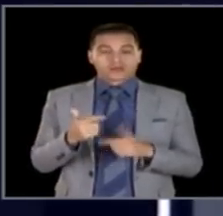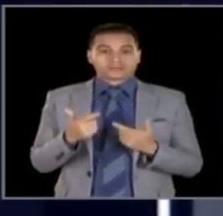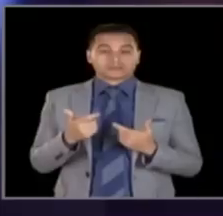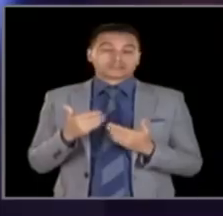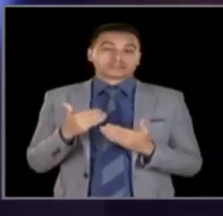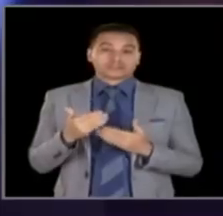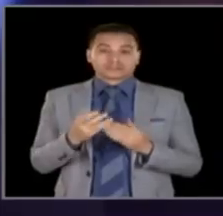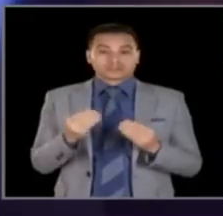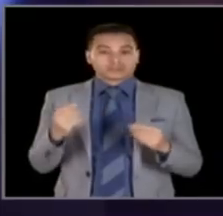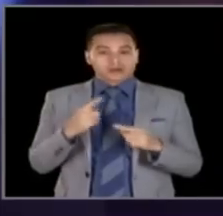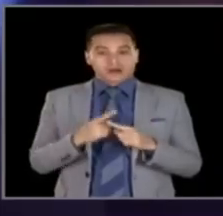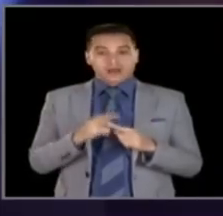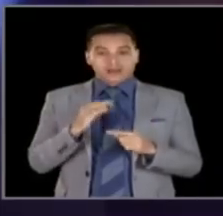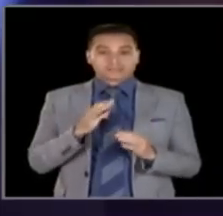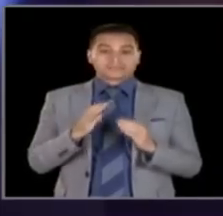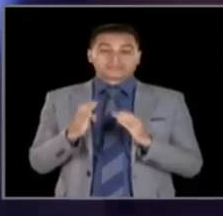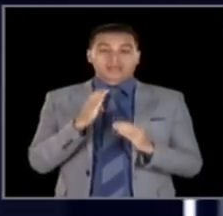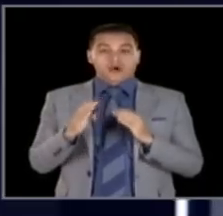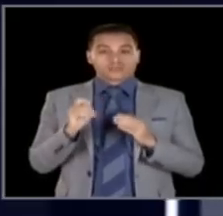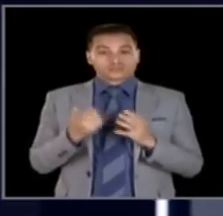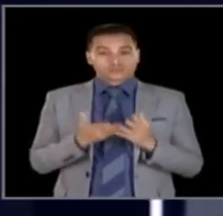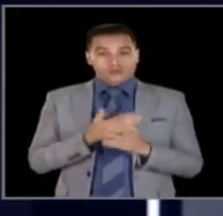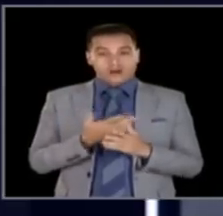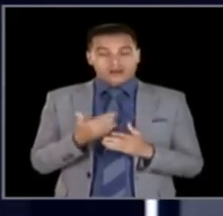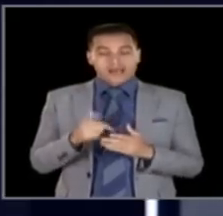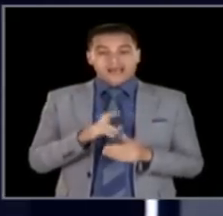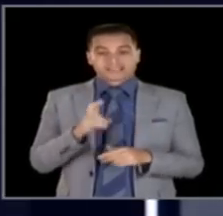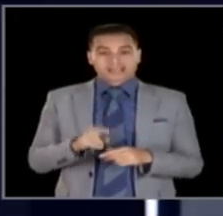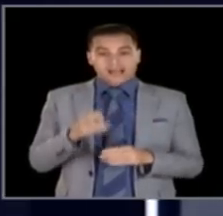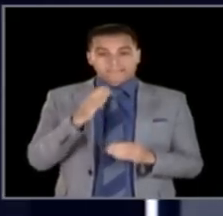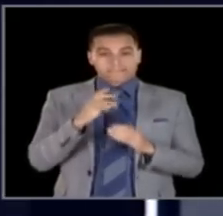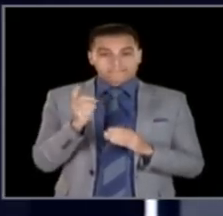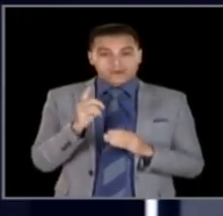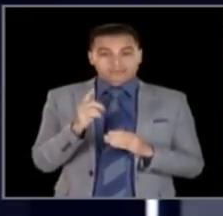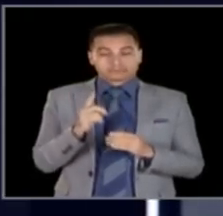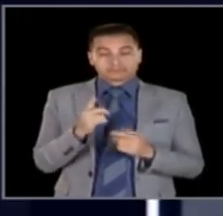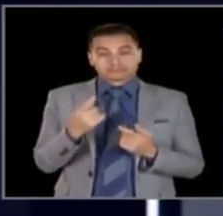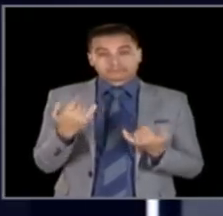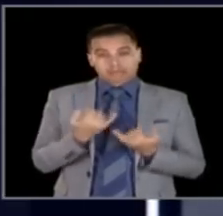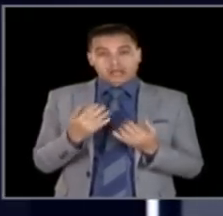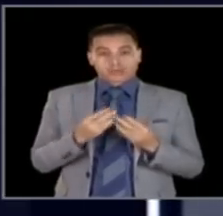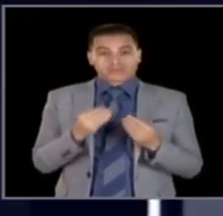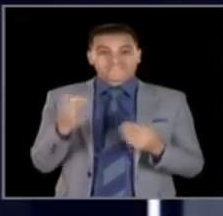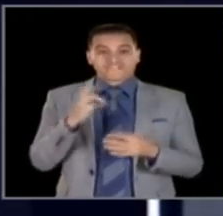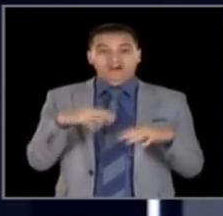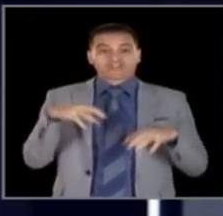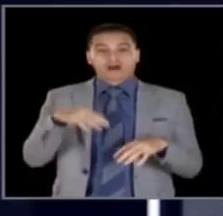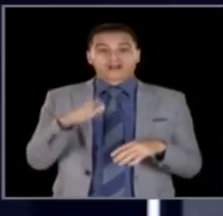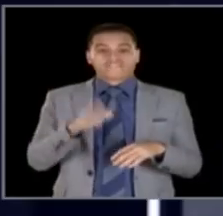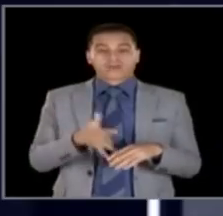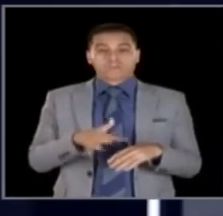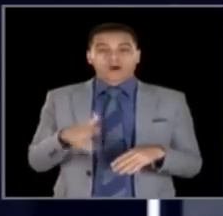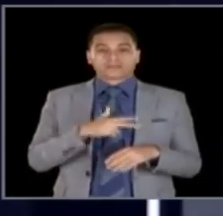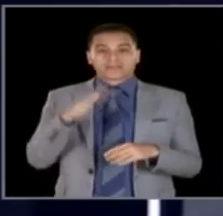أوقات كتيرة جداً علشان تجاوبي. الأسئلة اللي ما تجاوبتش سهلة وكتير. في أي قارة تقع بحيرة سيف